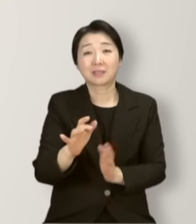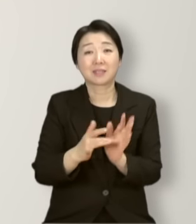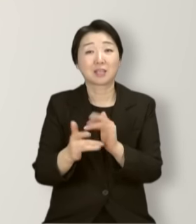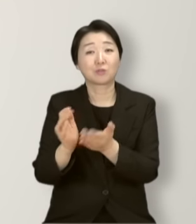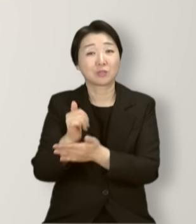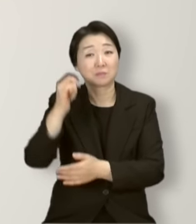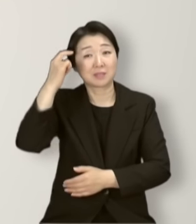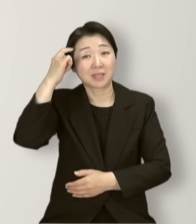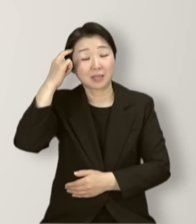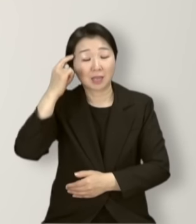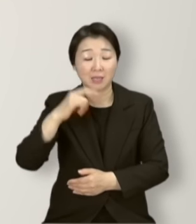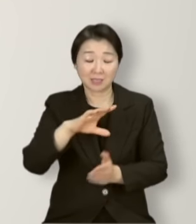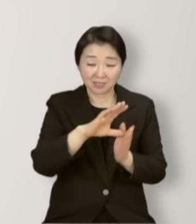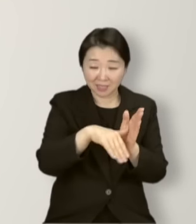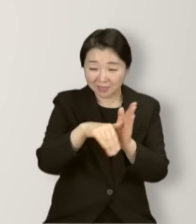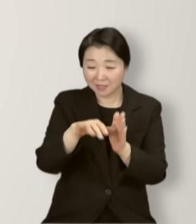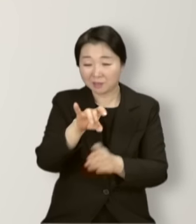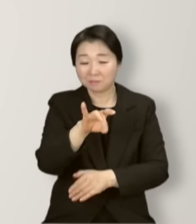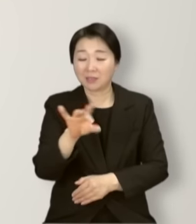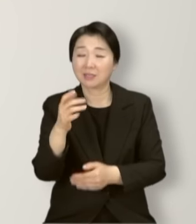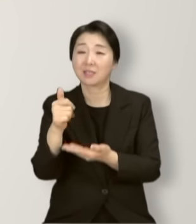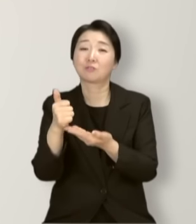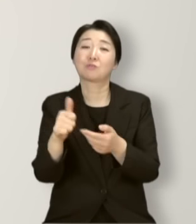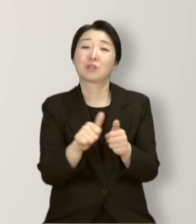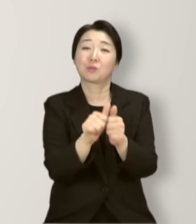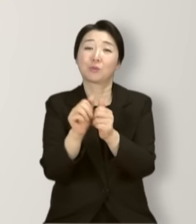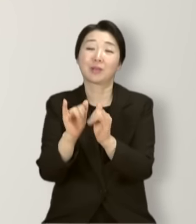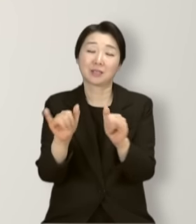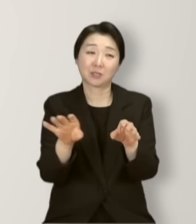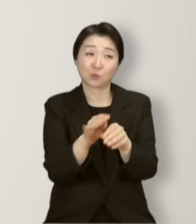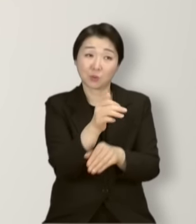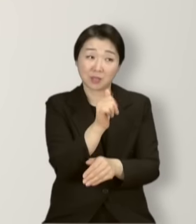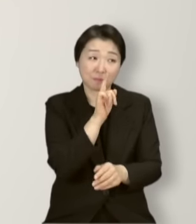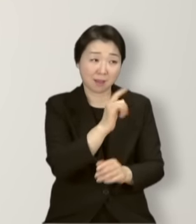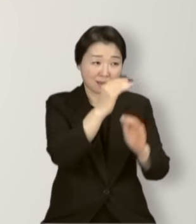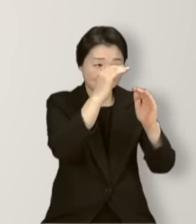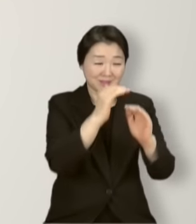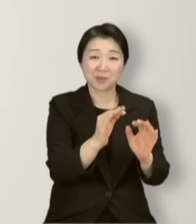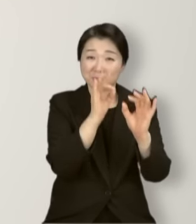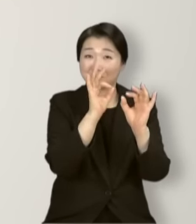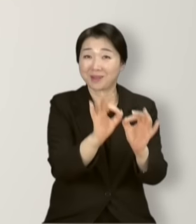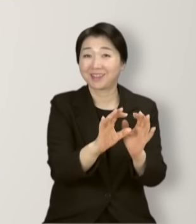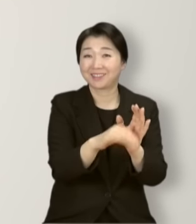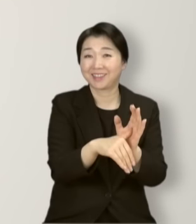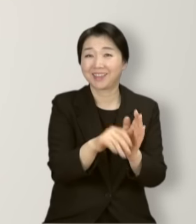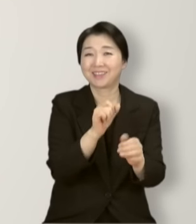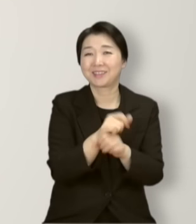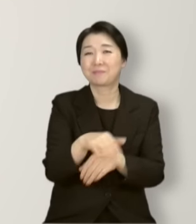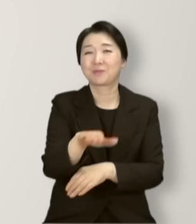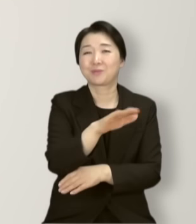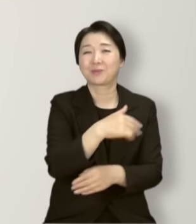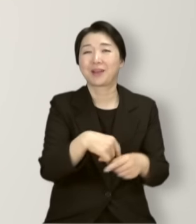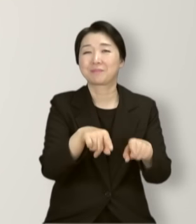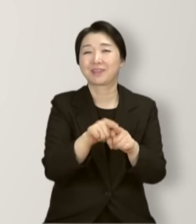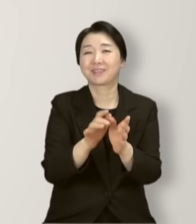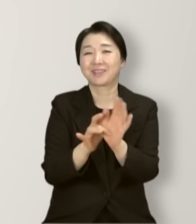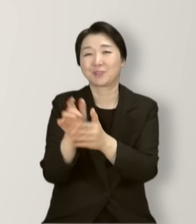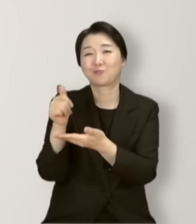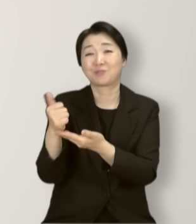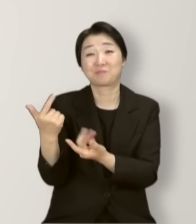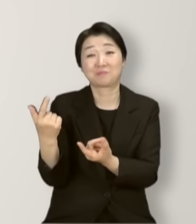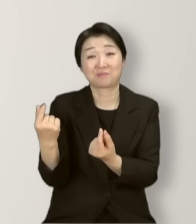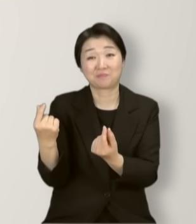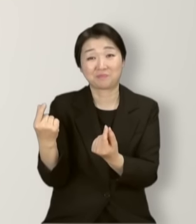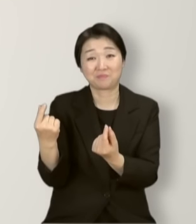예수님을 생각하시고요. 모든 순간에 예수님과 동행하시는 총장님 말씀을 들으니까요. 이미 우리와 함께